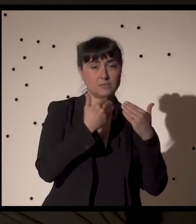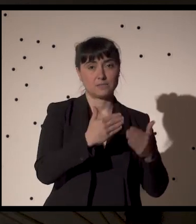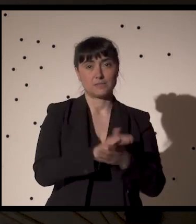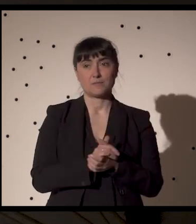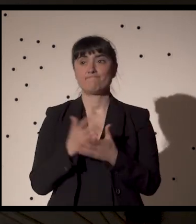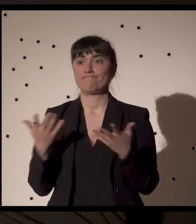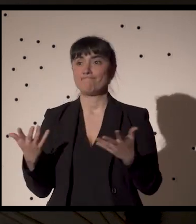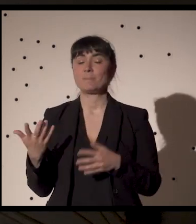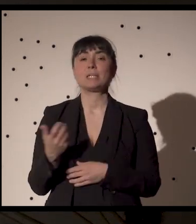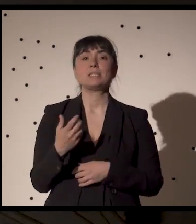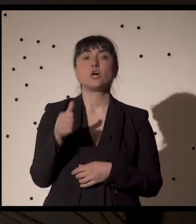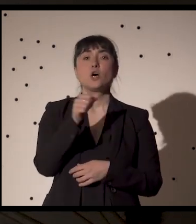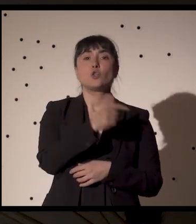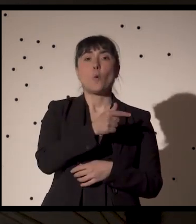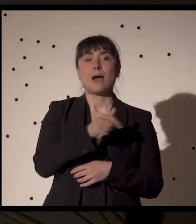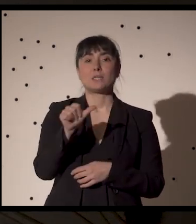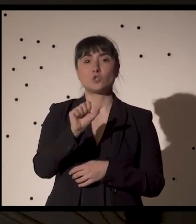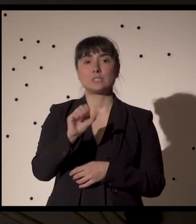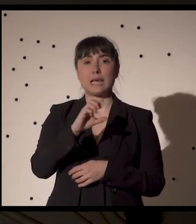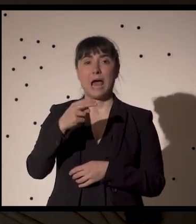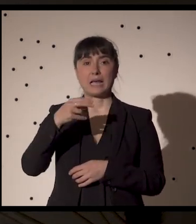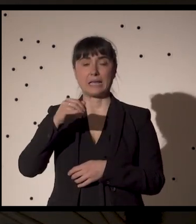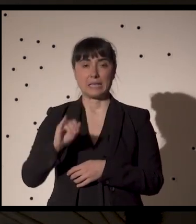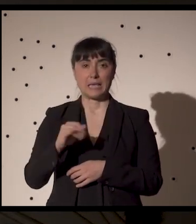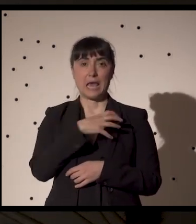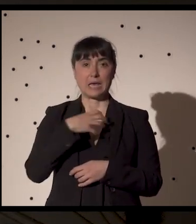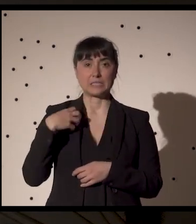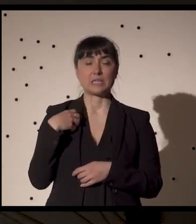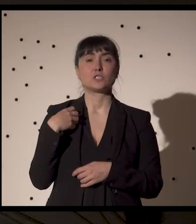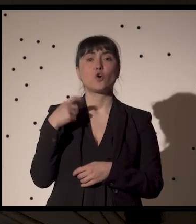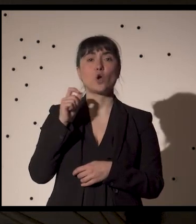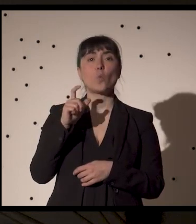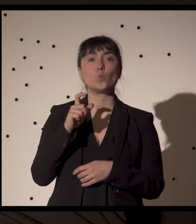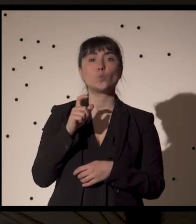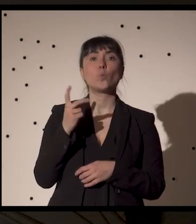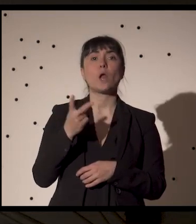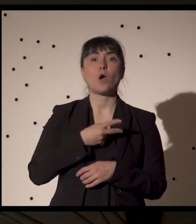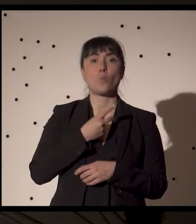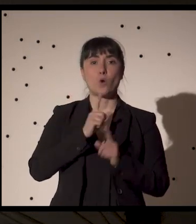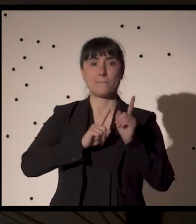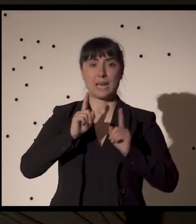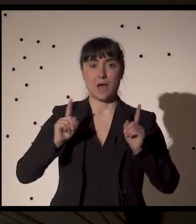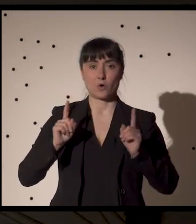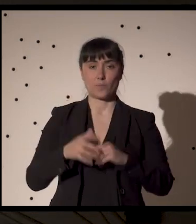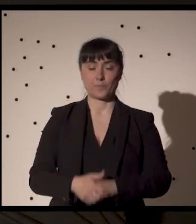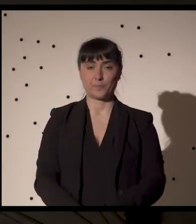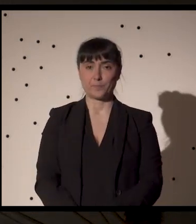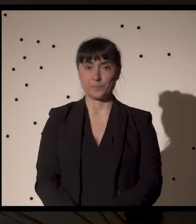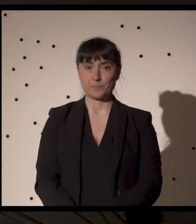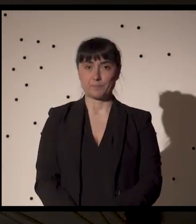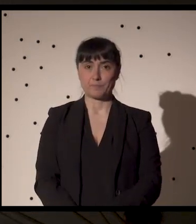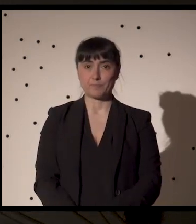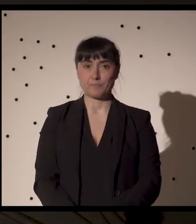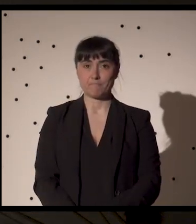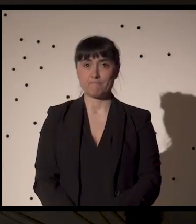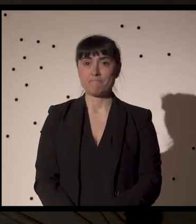Comune di Milano Grazie caro presidente Grazie Salvatore e concedetemi di partire